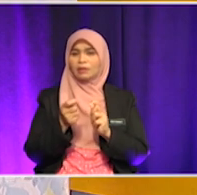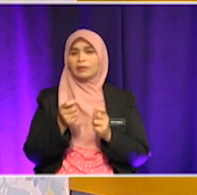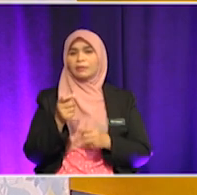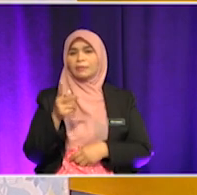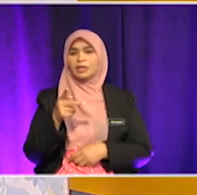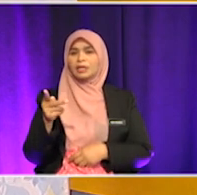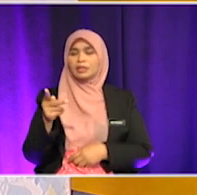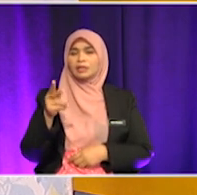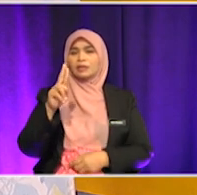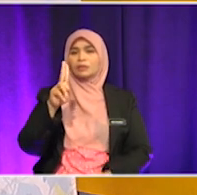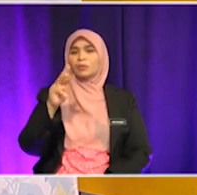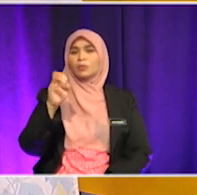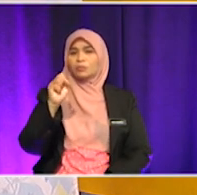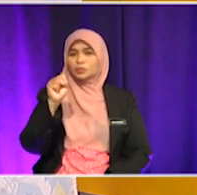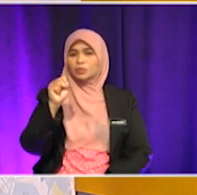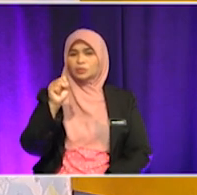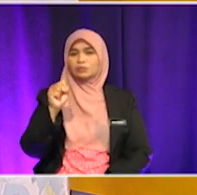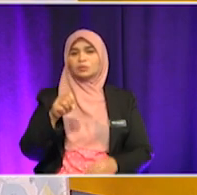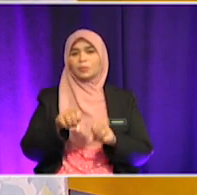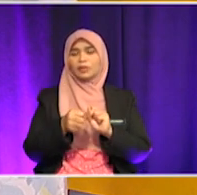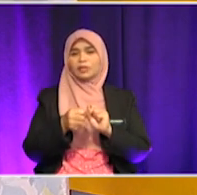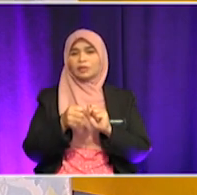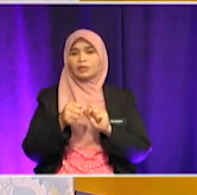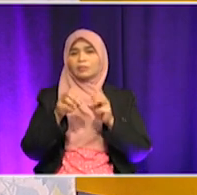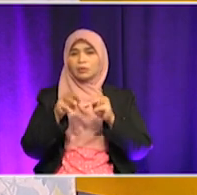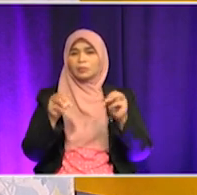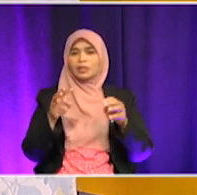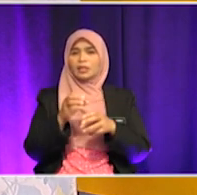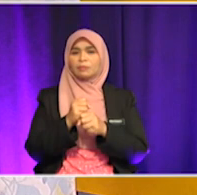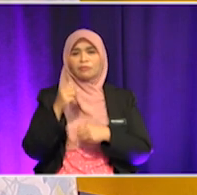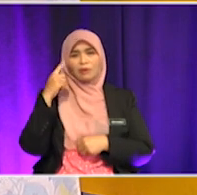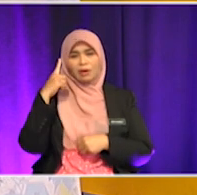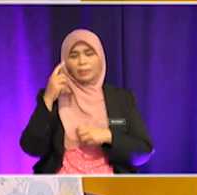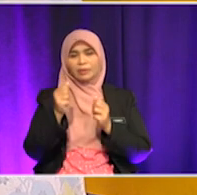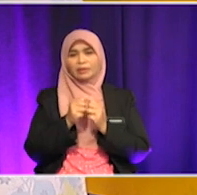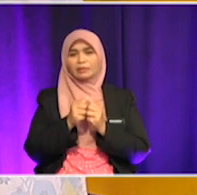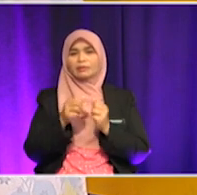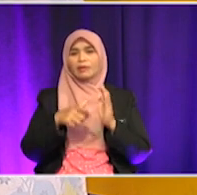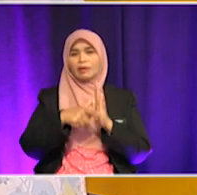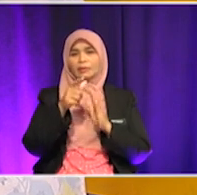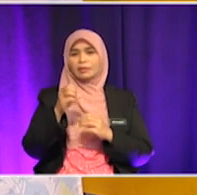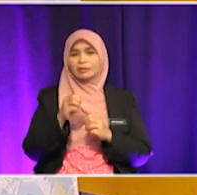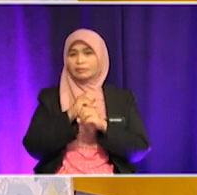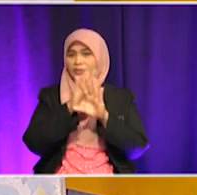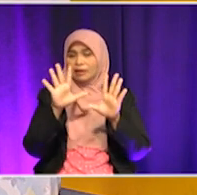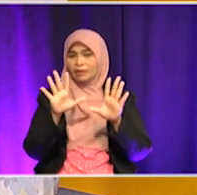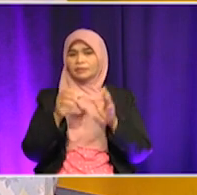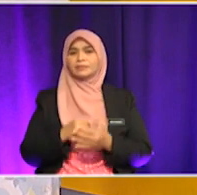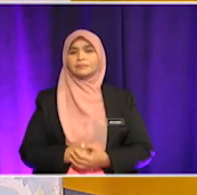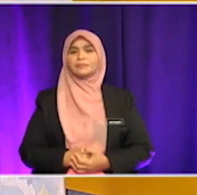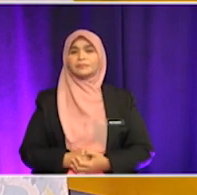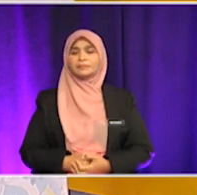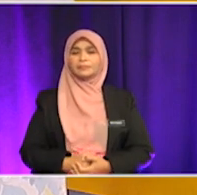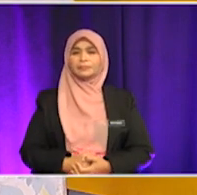supaya murid-murid ni dapat memahami dengan lebih jelas. Betul. Dapat bezakan di antara ungkapan algebra dan juga rumus